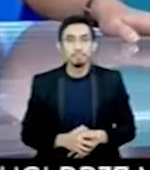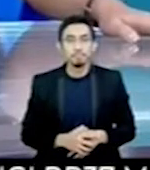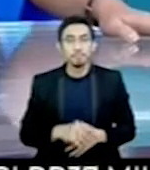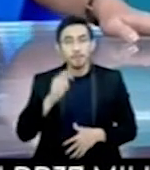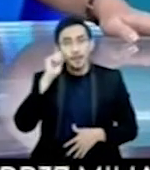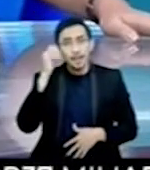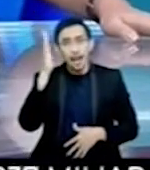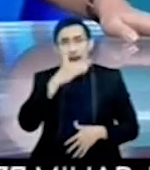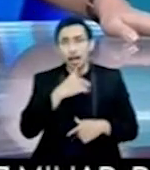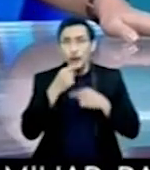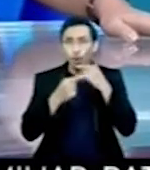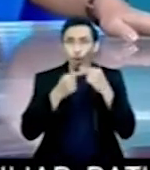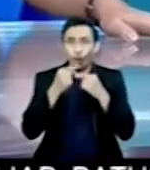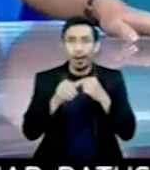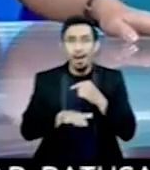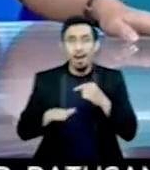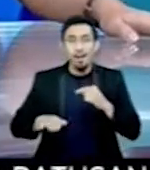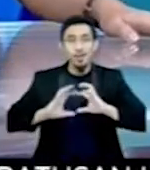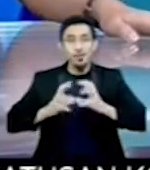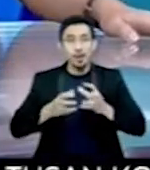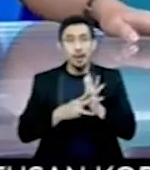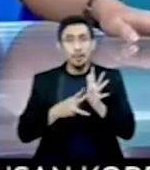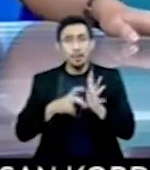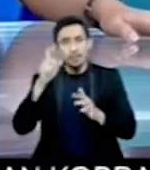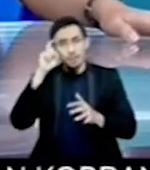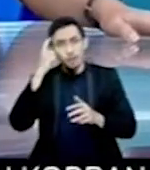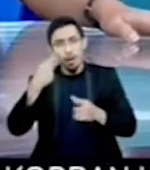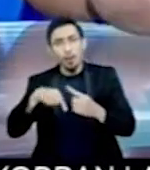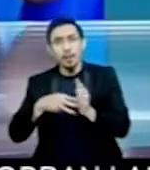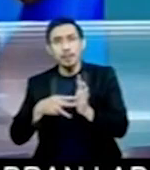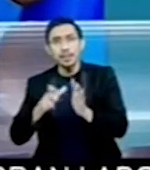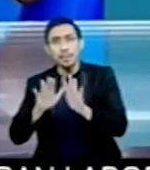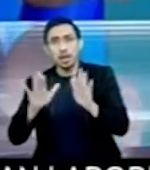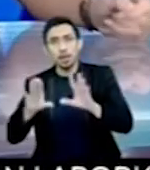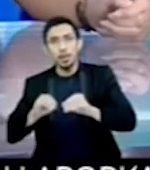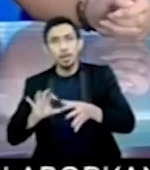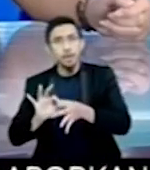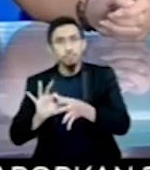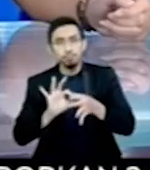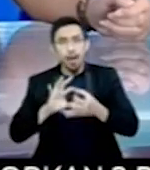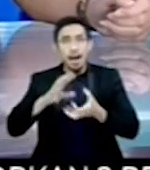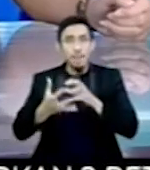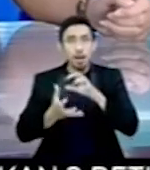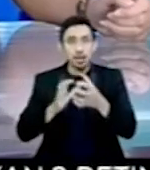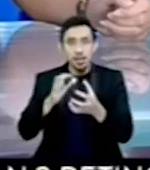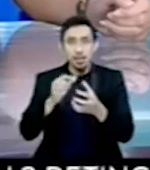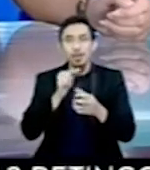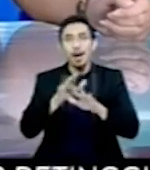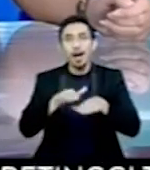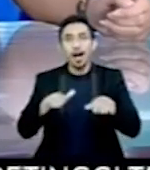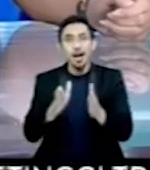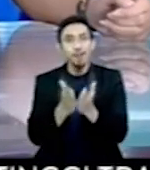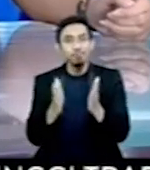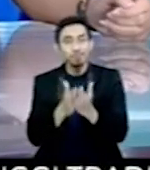Dan pemirsa, memperingati Hari Dongeng Anak Sedunia, MNC Peduli melalui MNC Media bekerjasama dengan MNC Animasi, Just for Kids